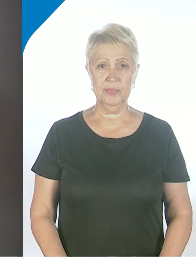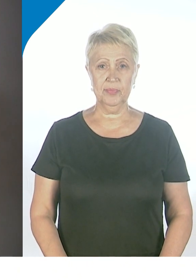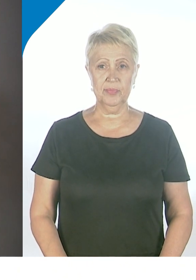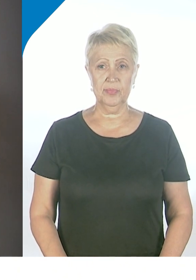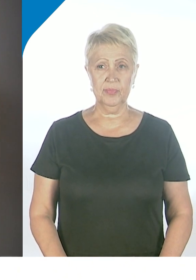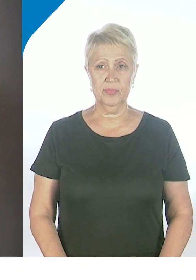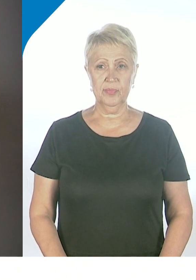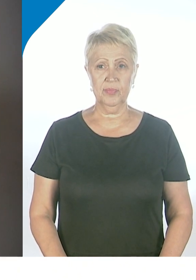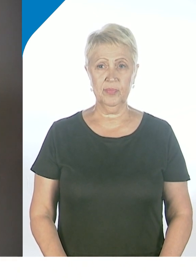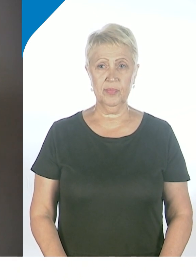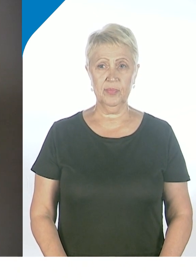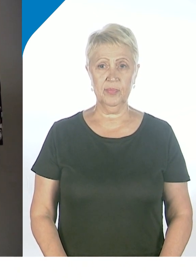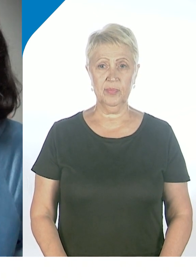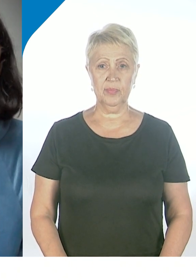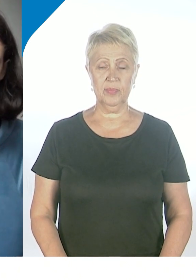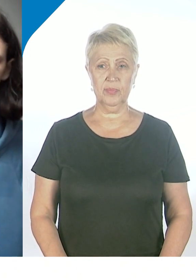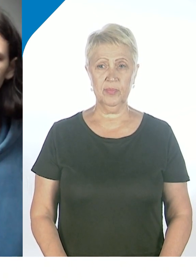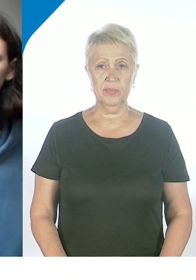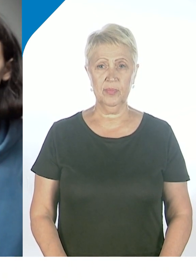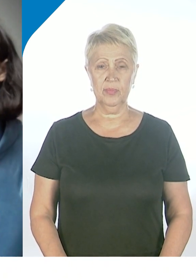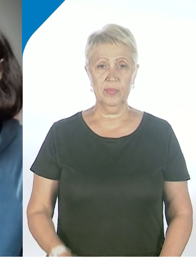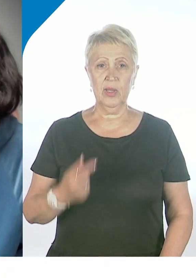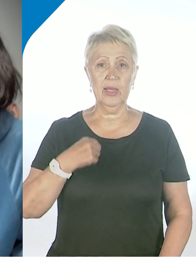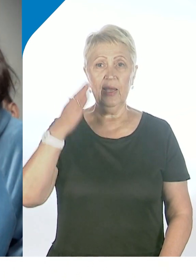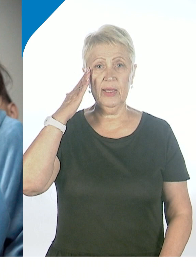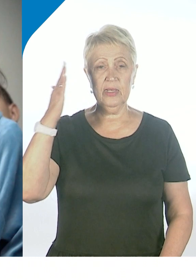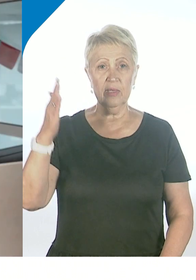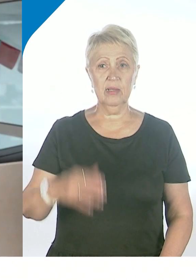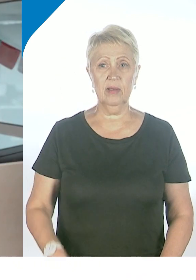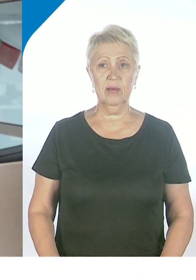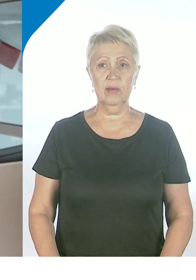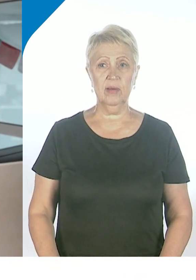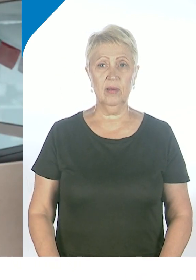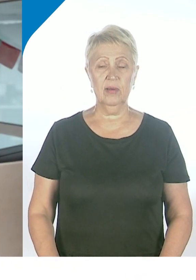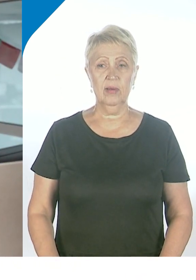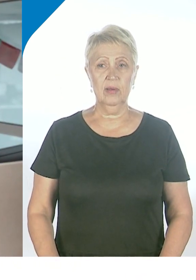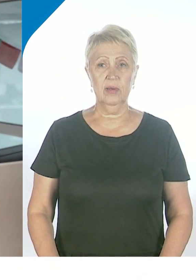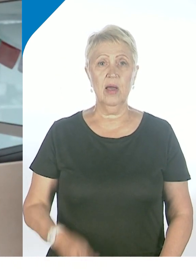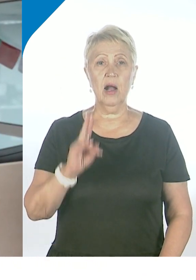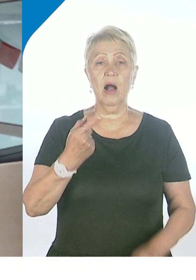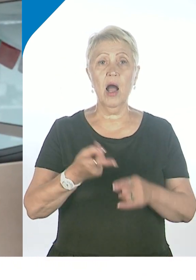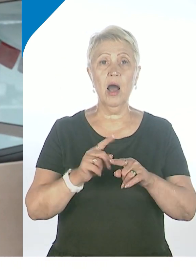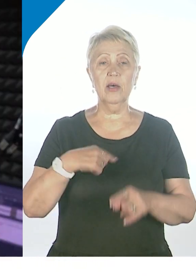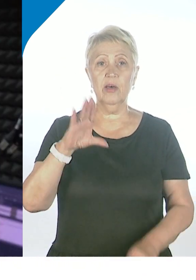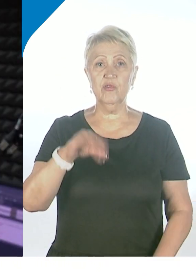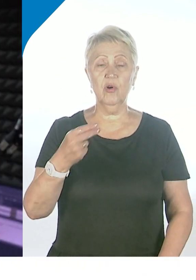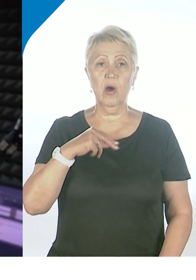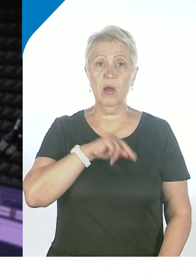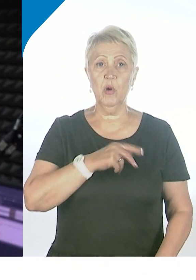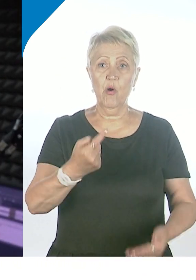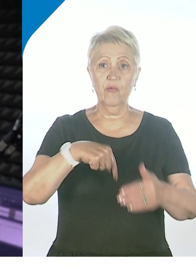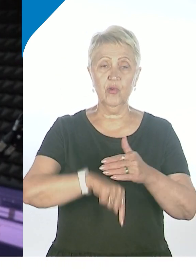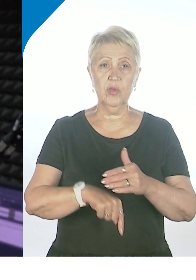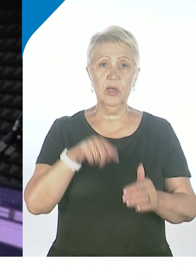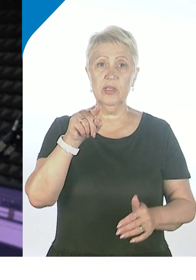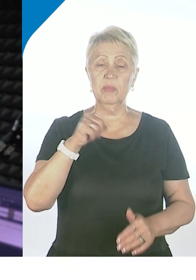Все вполне впечатлило довольно сильно. Я не знал, как я посмотрю телевизор сам, я не знал, как это все работает внутри. Тебе все показывают,